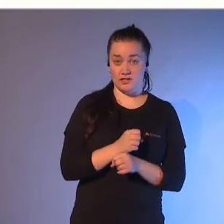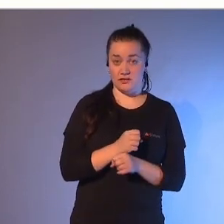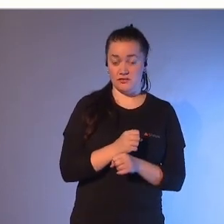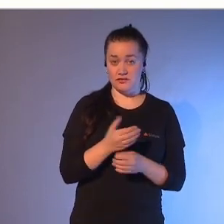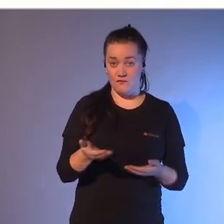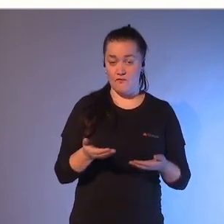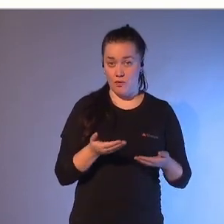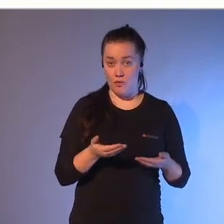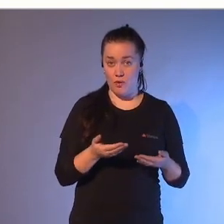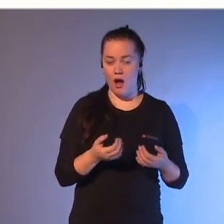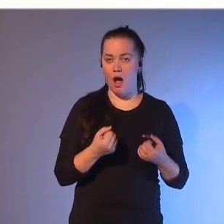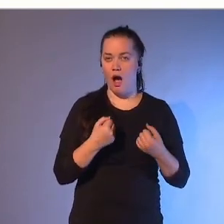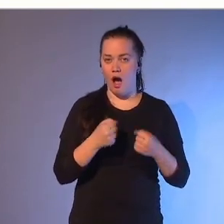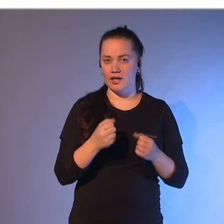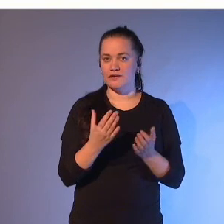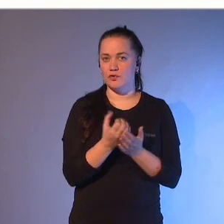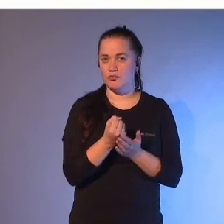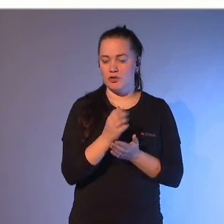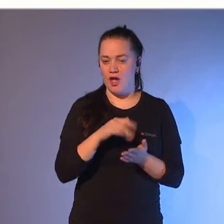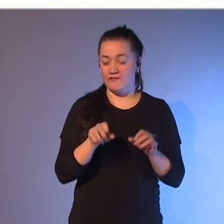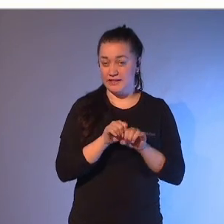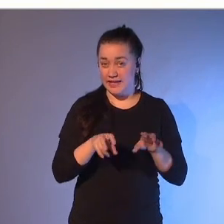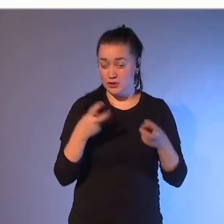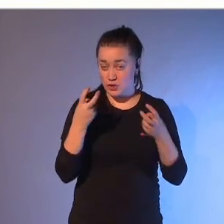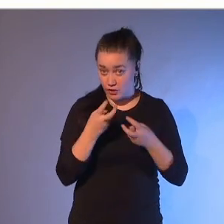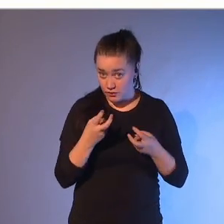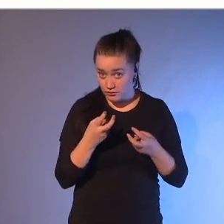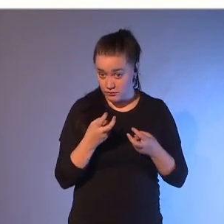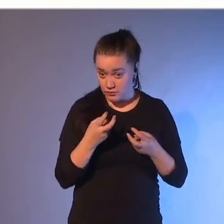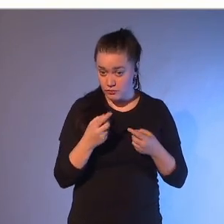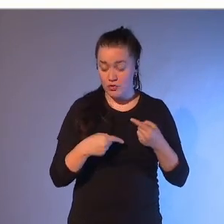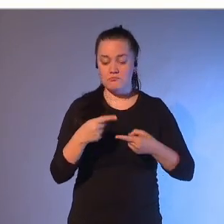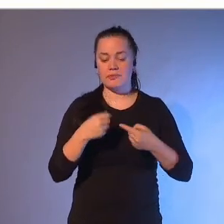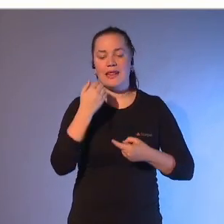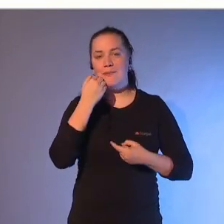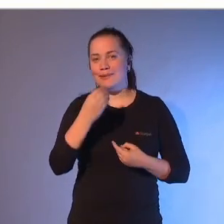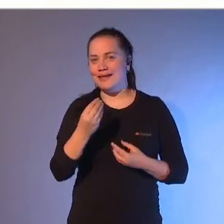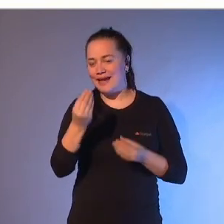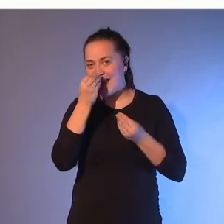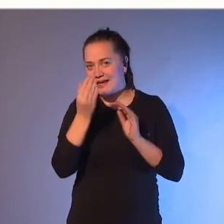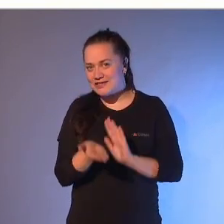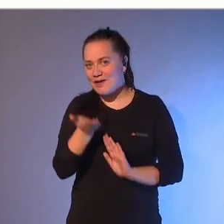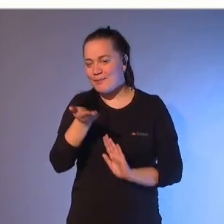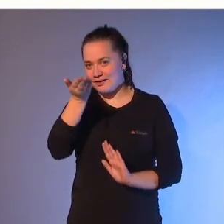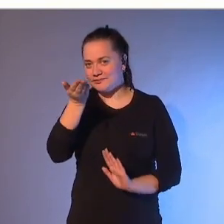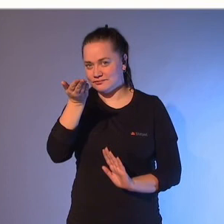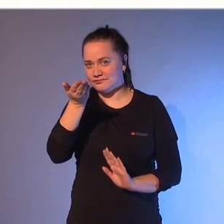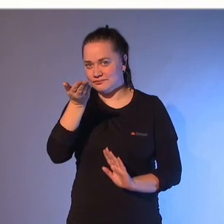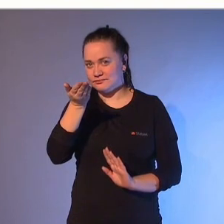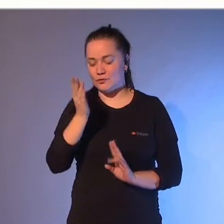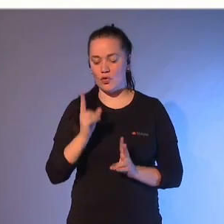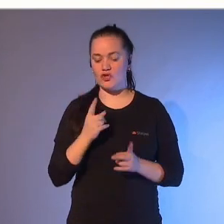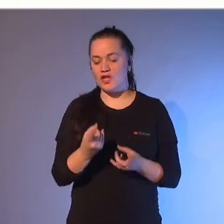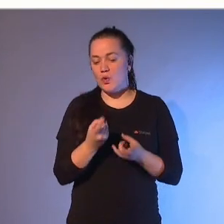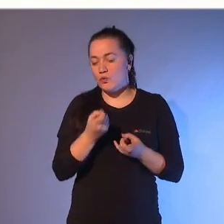få aktivt utbytte av et nettsøk, slik at det blir læringsfremmende, og at det